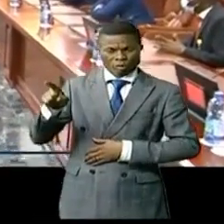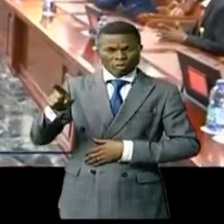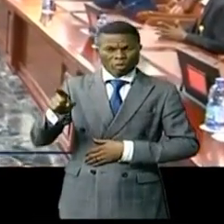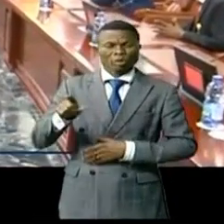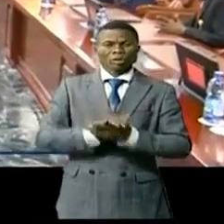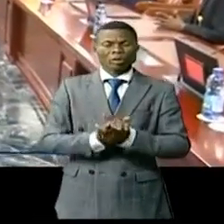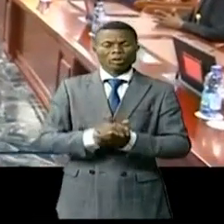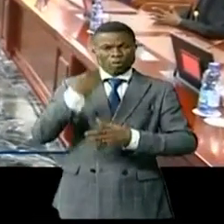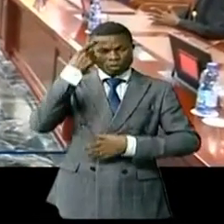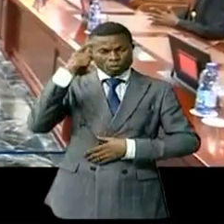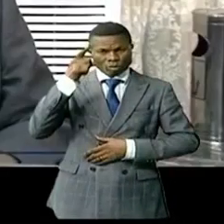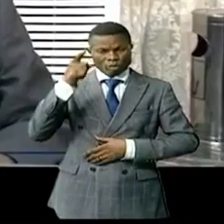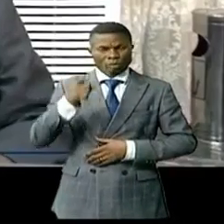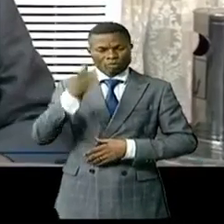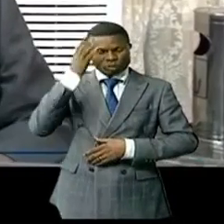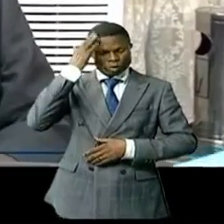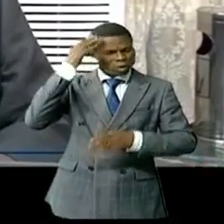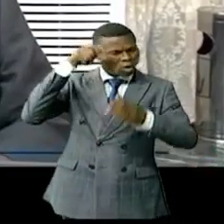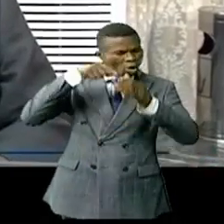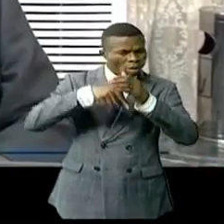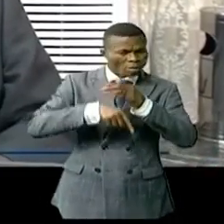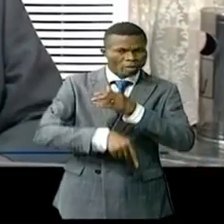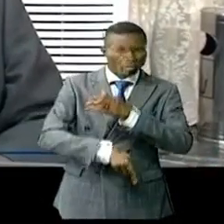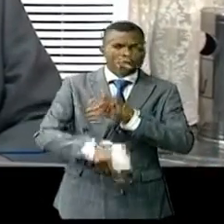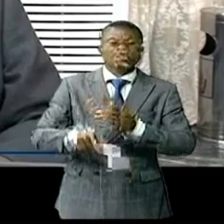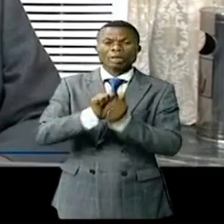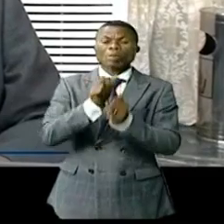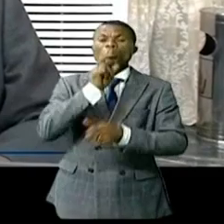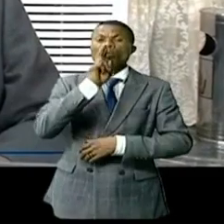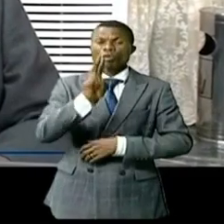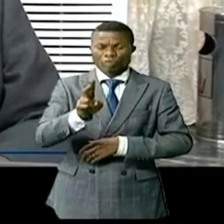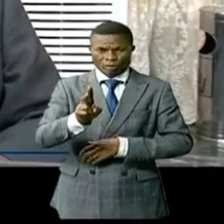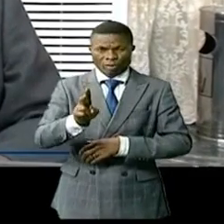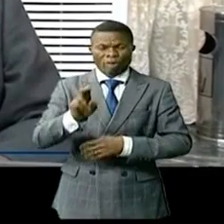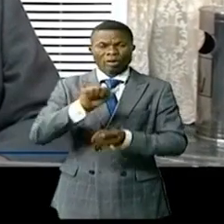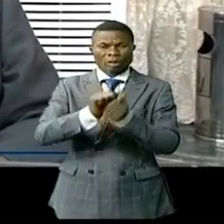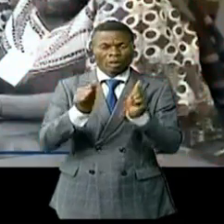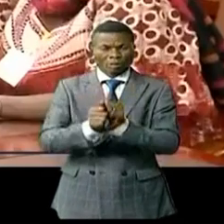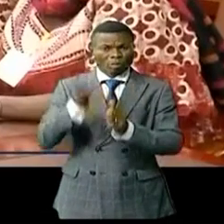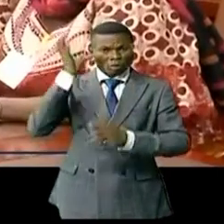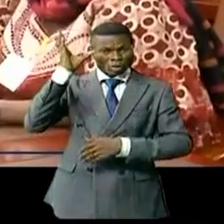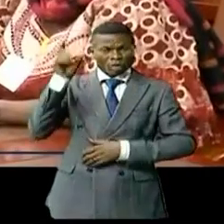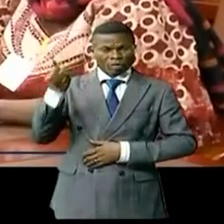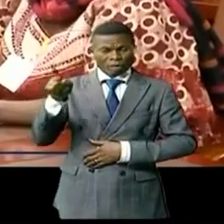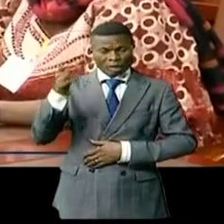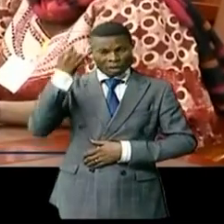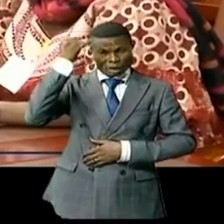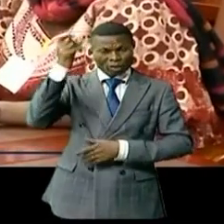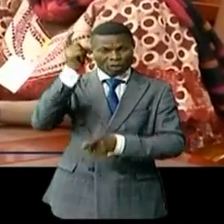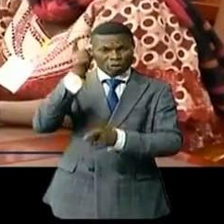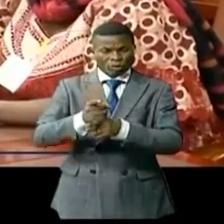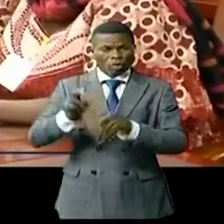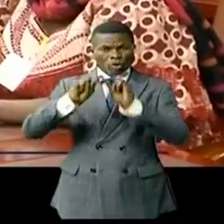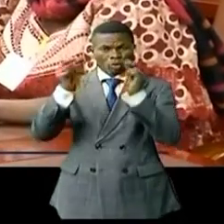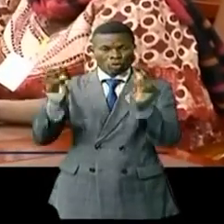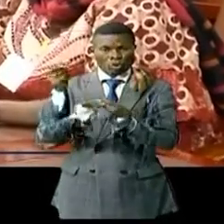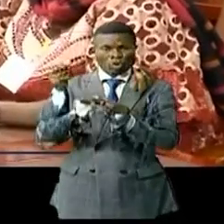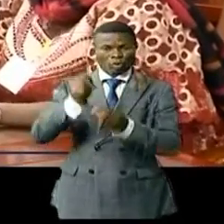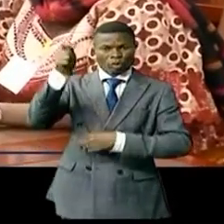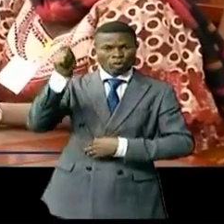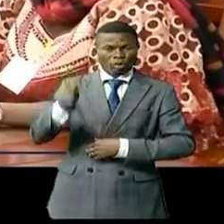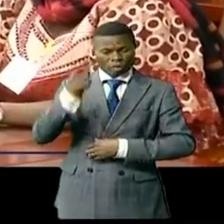siège pour une connaissance approfondie des réalités et subtilités locales. C'est le point de vue de la Task Force pour